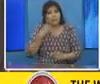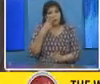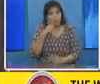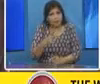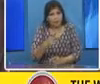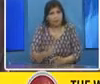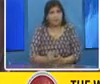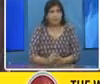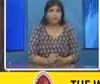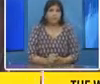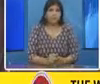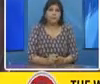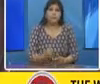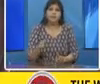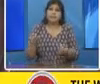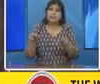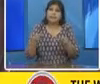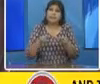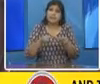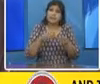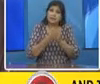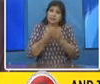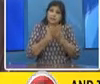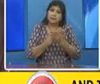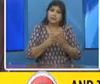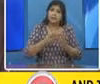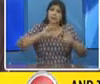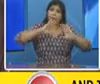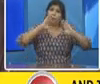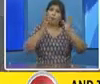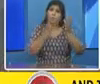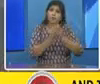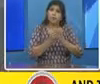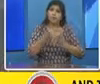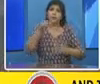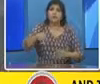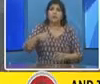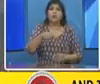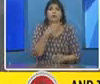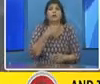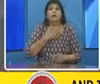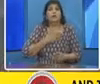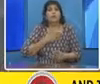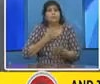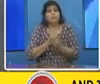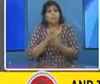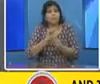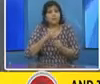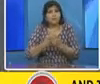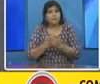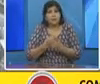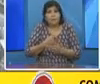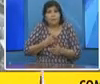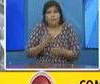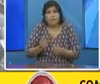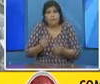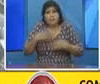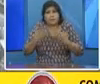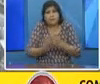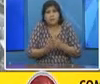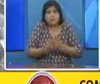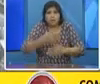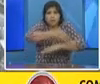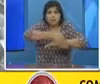महसूस किया है। और इसके साथ ही दुनिया ने अपनी संप्रभुता और सीमाओं की रक्षा